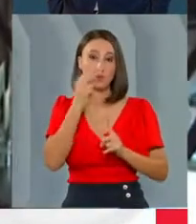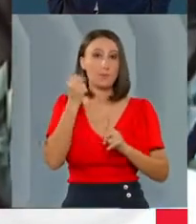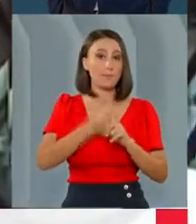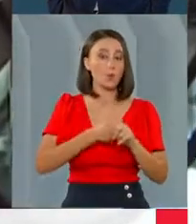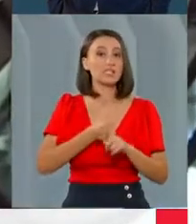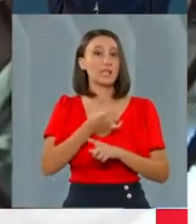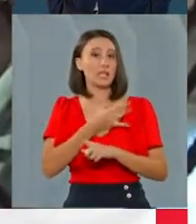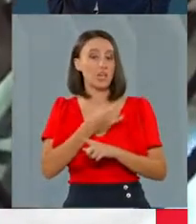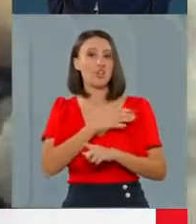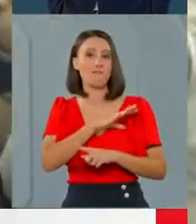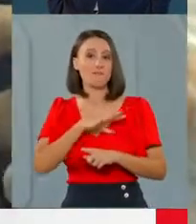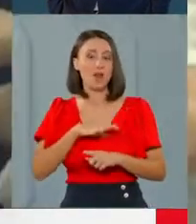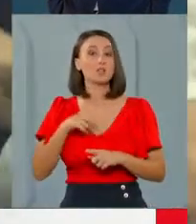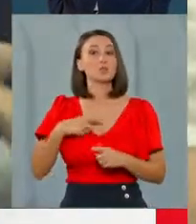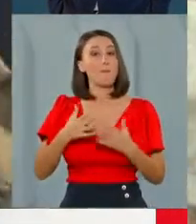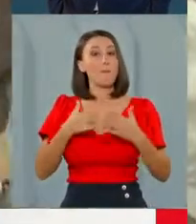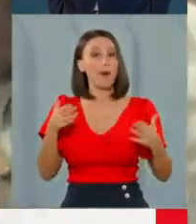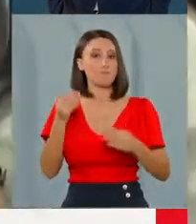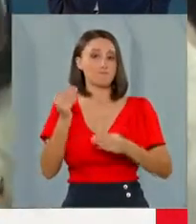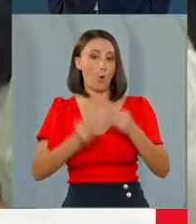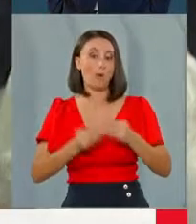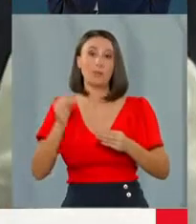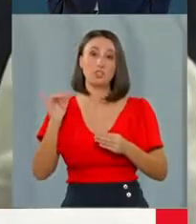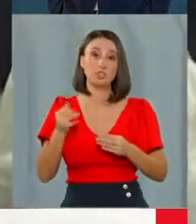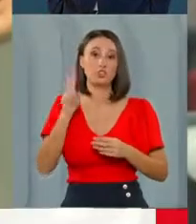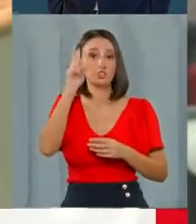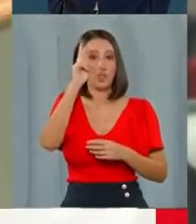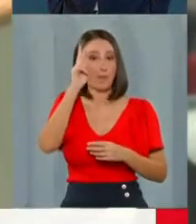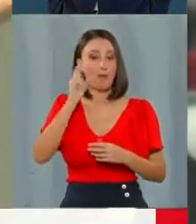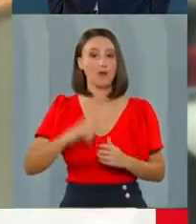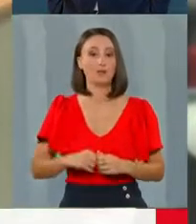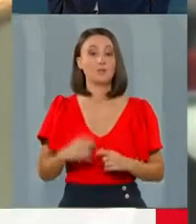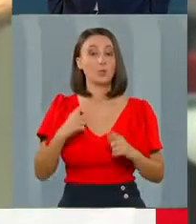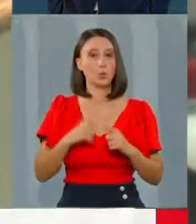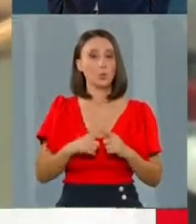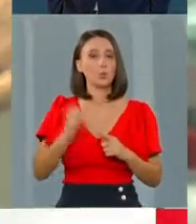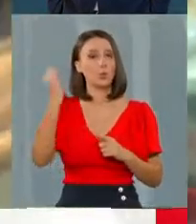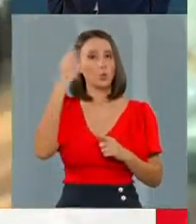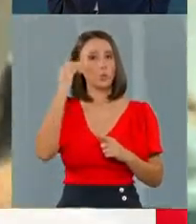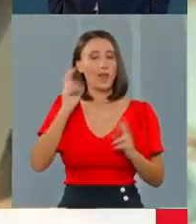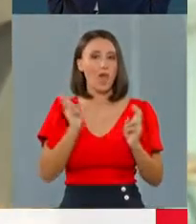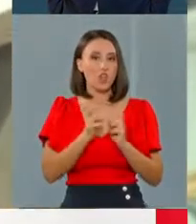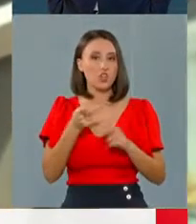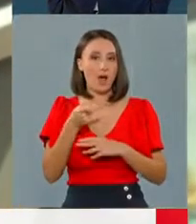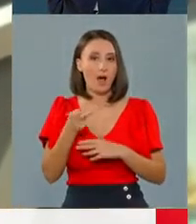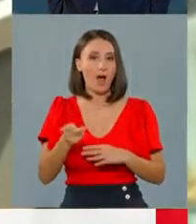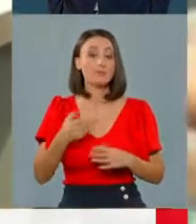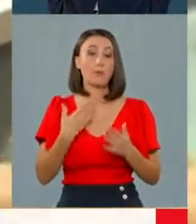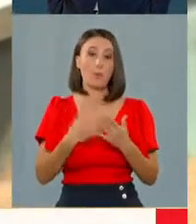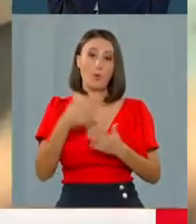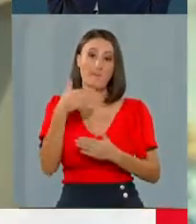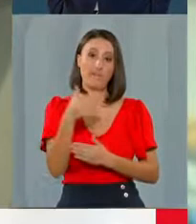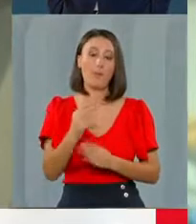proteste în Franța, sunt mari probleme, inclusiv în Germania, da, cu utilitățile, cu energia, cu gazele, pentru că